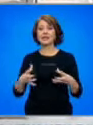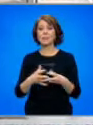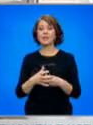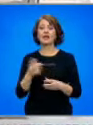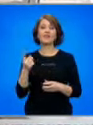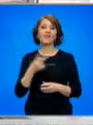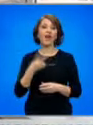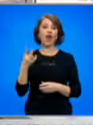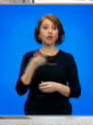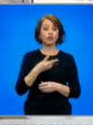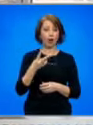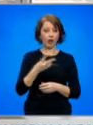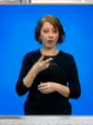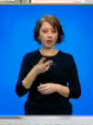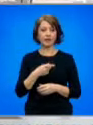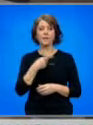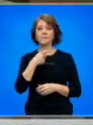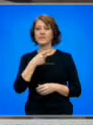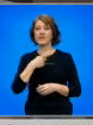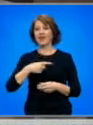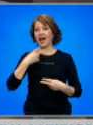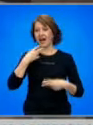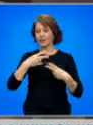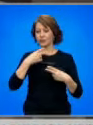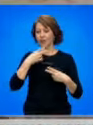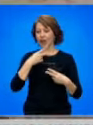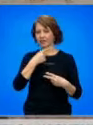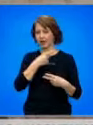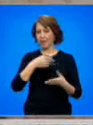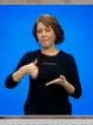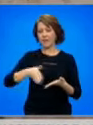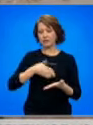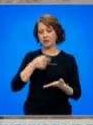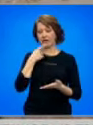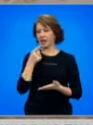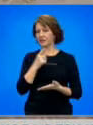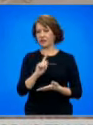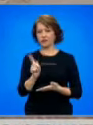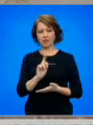на ресторанта отричат клиентите им да са антиваксъри. Пълна лъжа.